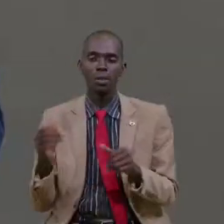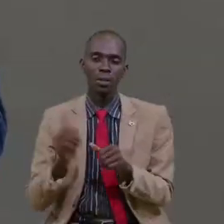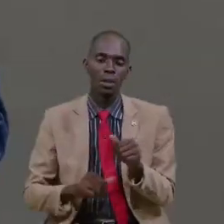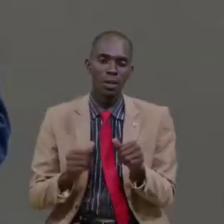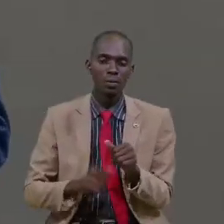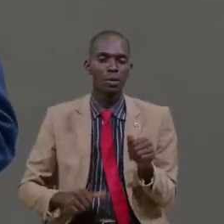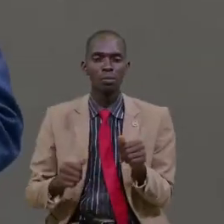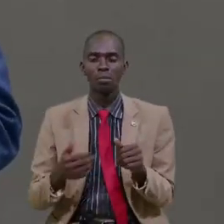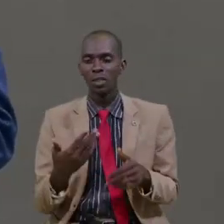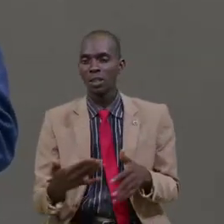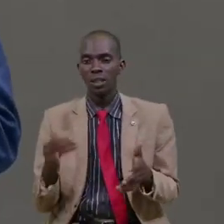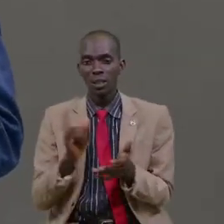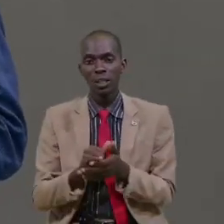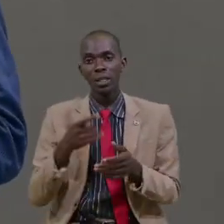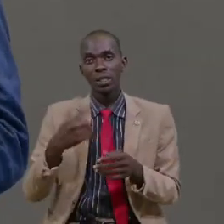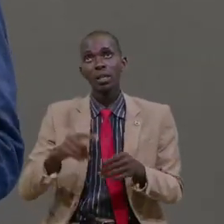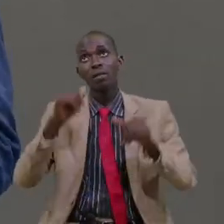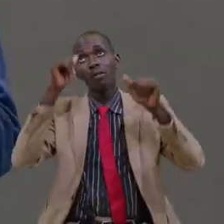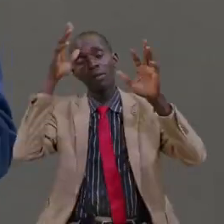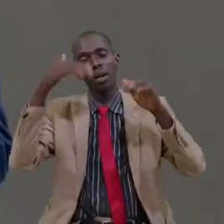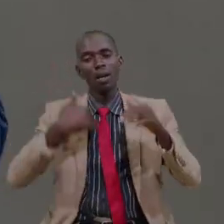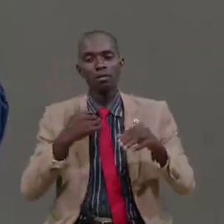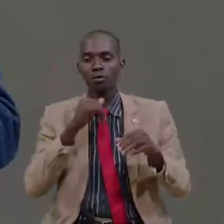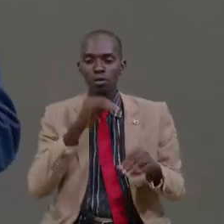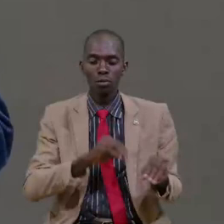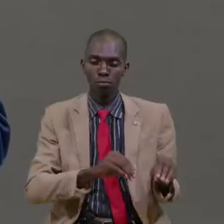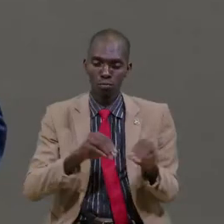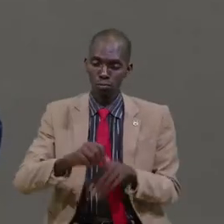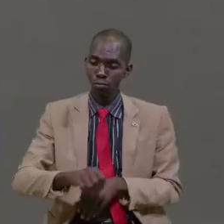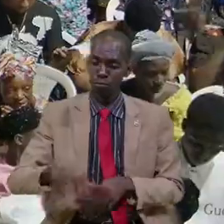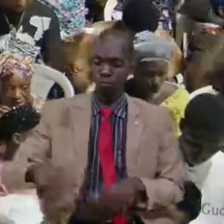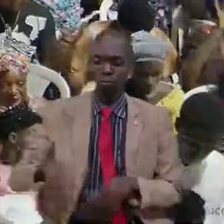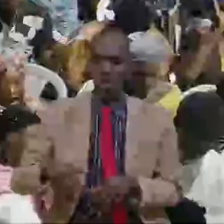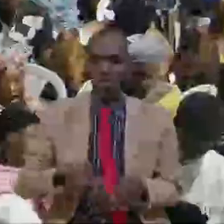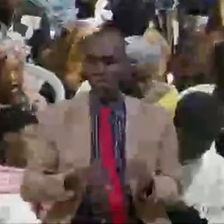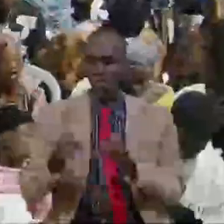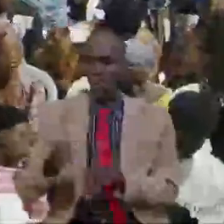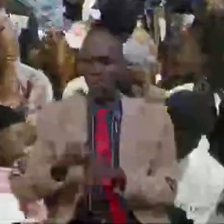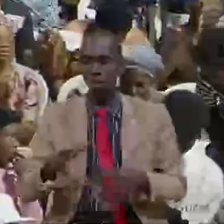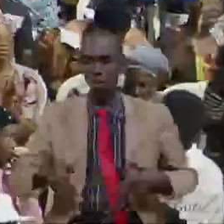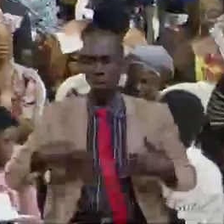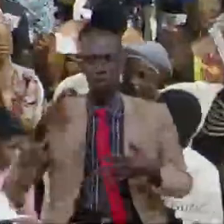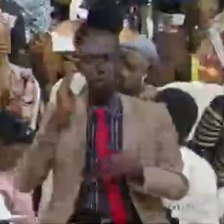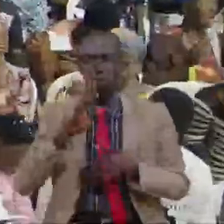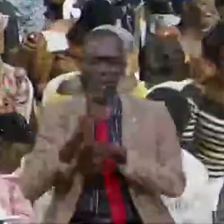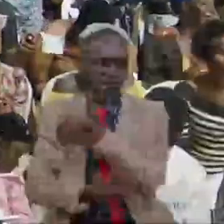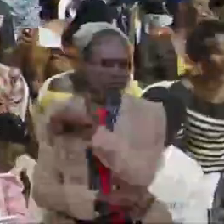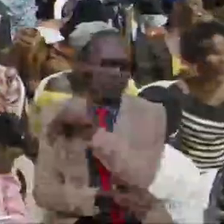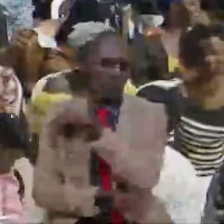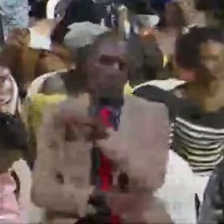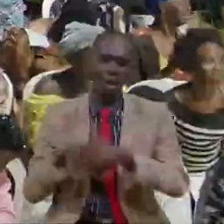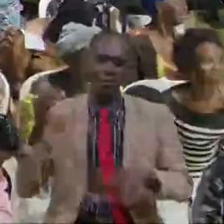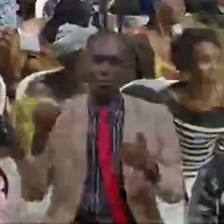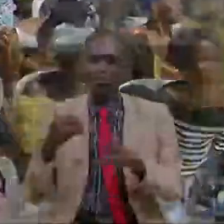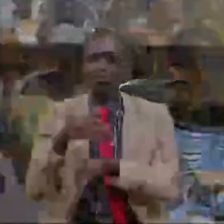Toute plante que le Père Céleste n'a pas plantée dans ta vie sont déracinées ce soir.